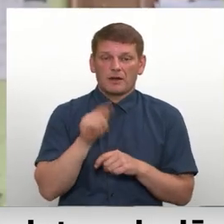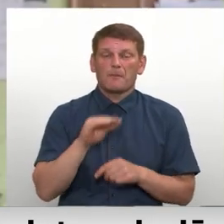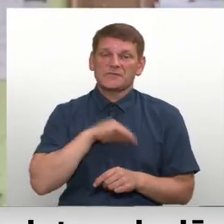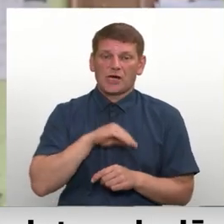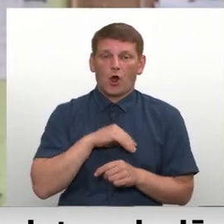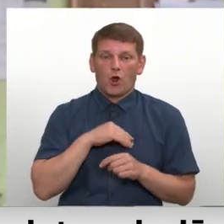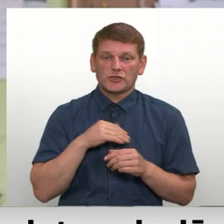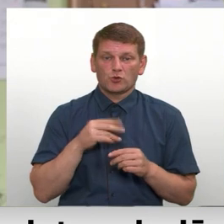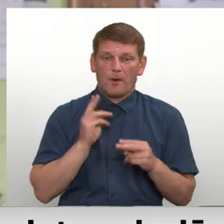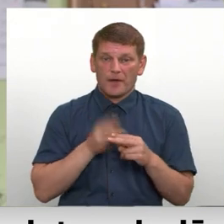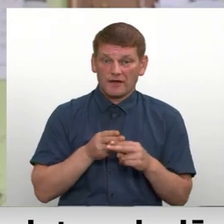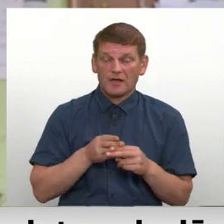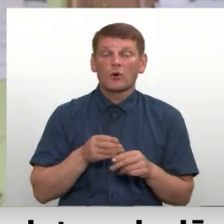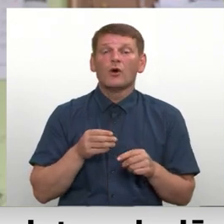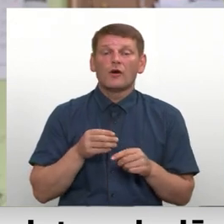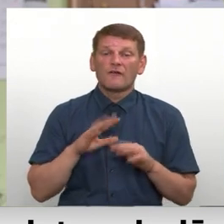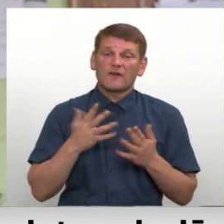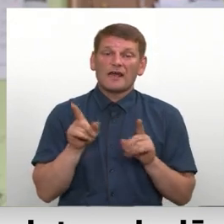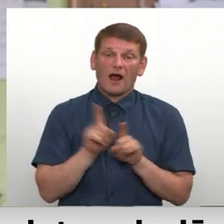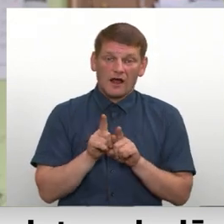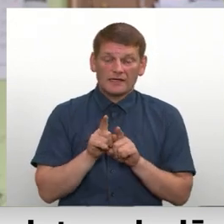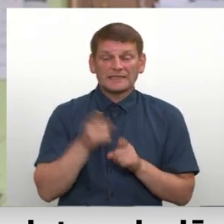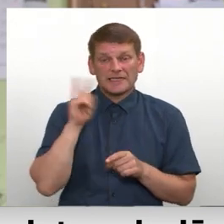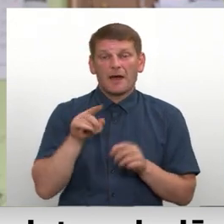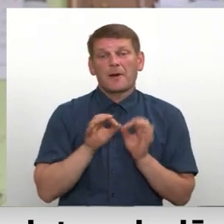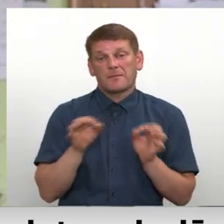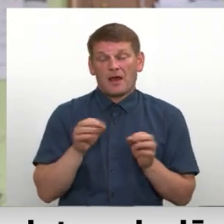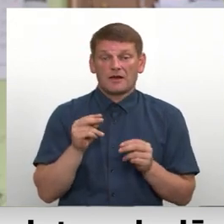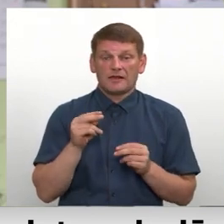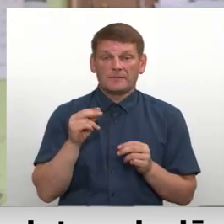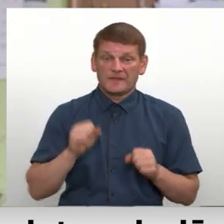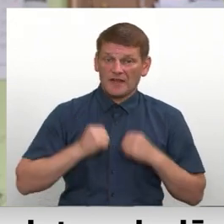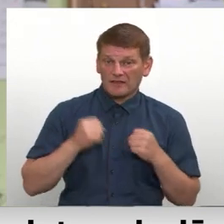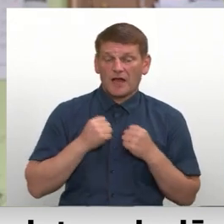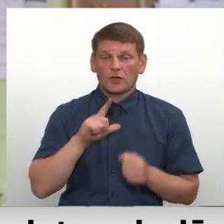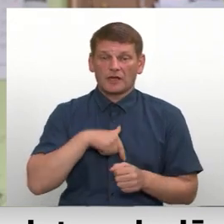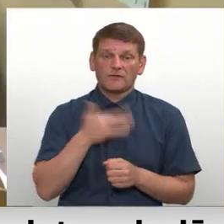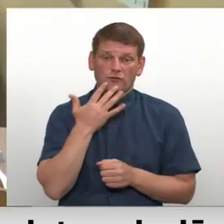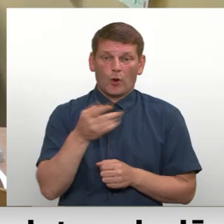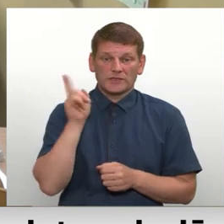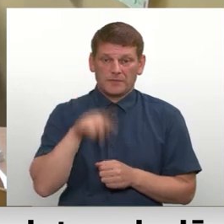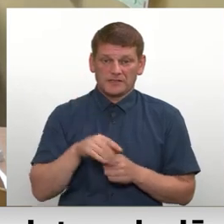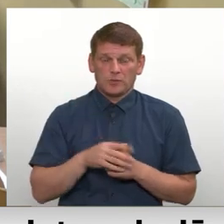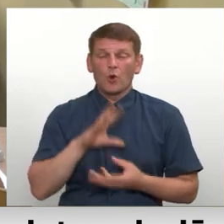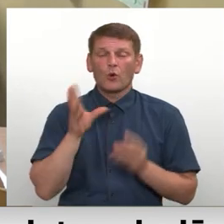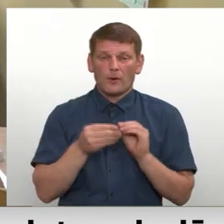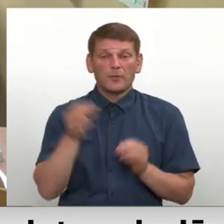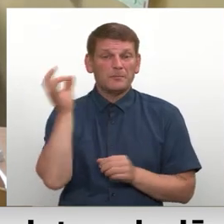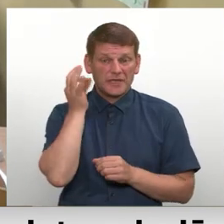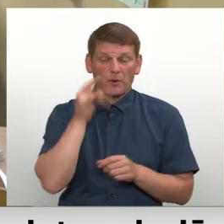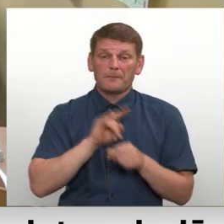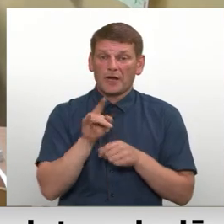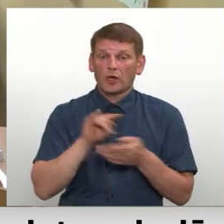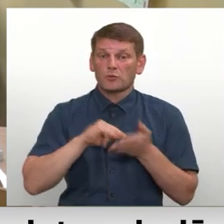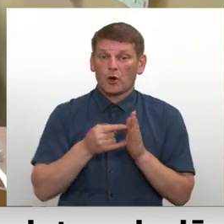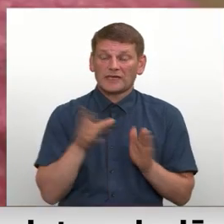psiholoģisko barjeru, vai arī, lai arī zināmā mērā trenētu latviešu valodas prasmes. Kopumā minētajā pilotu